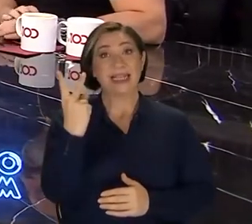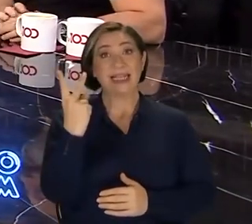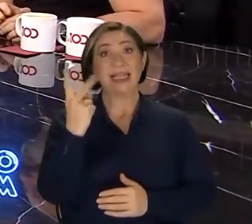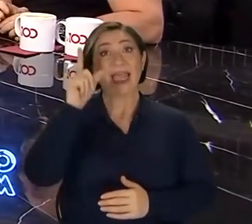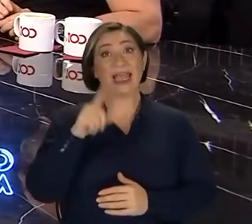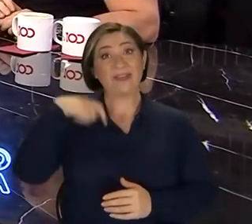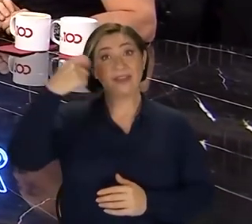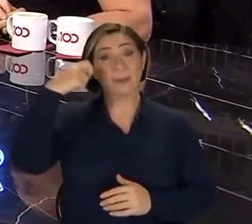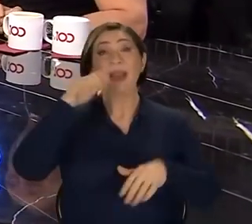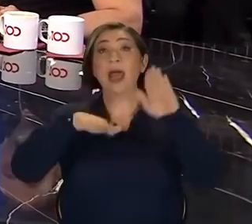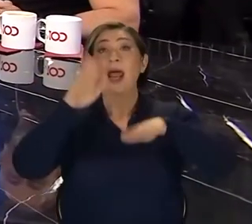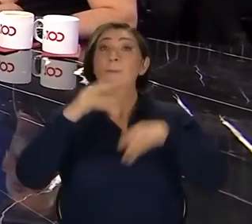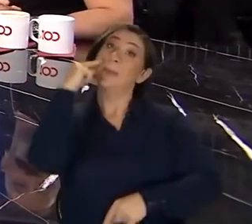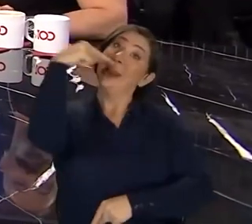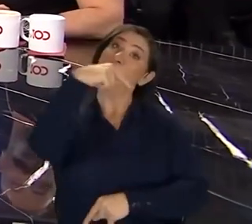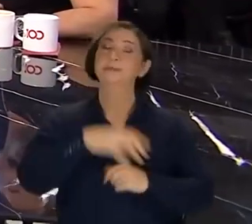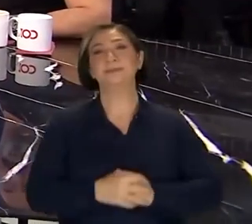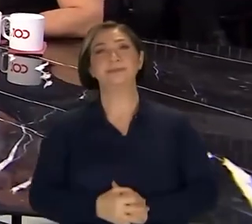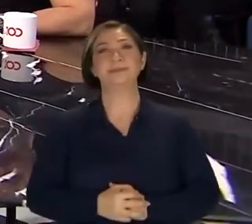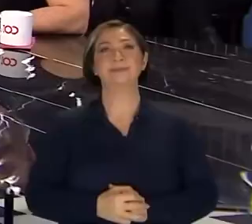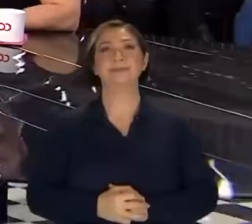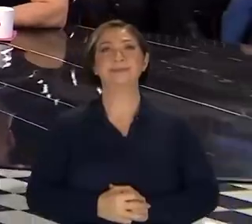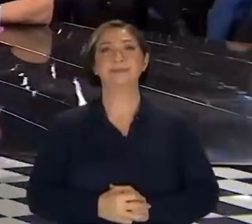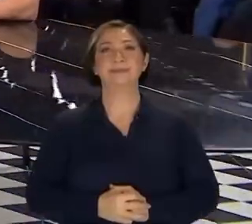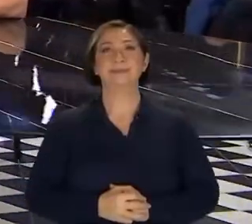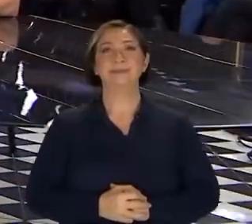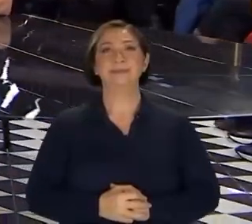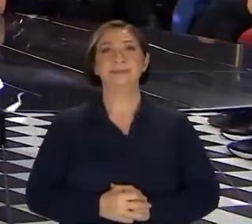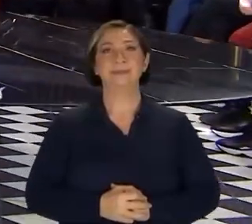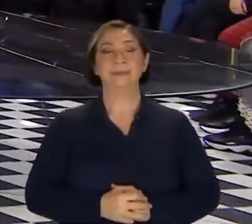2'nin ilk filmi. Fragmanına bakalım. Bakalım abi. Görelim.